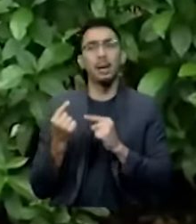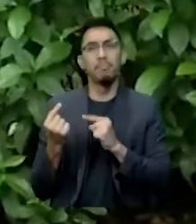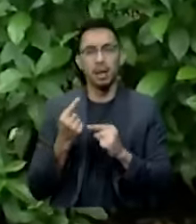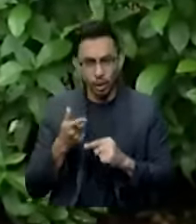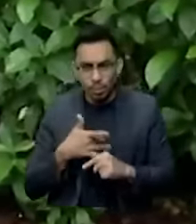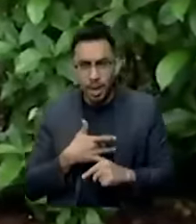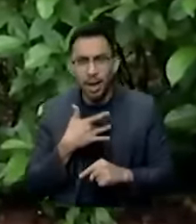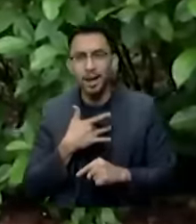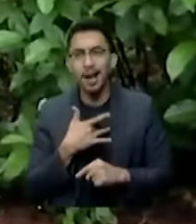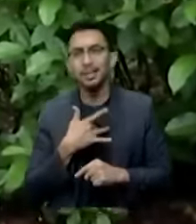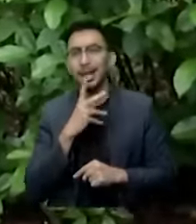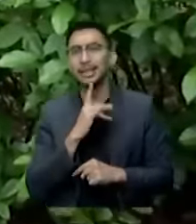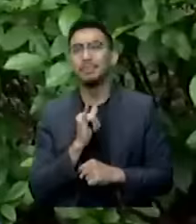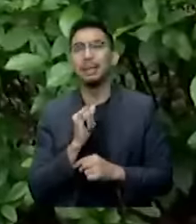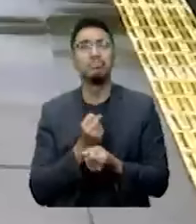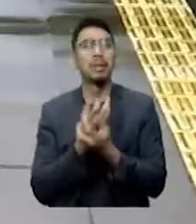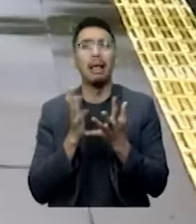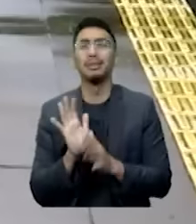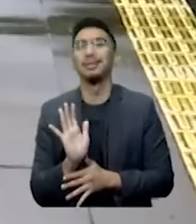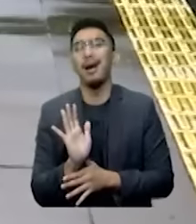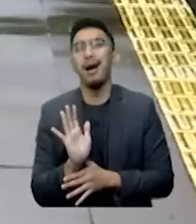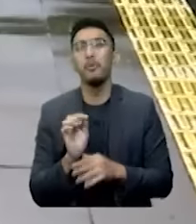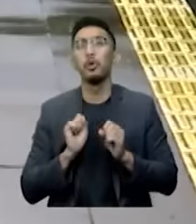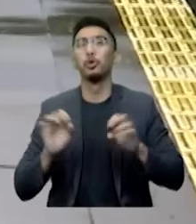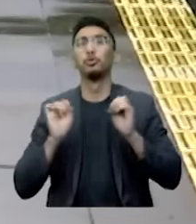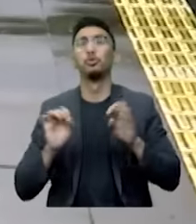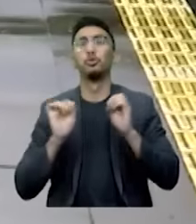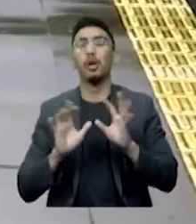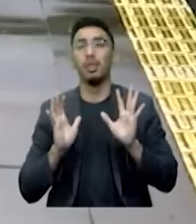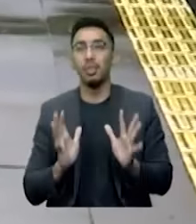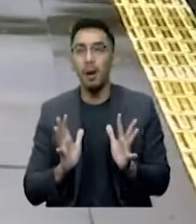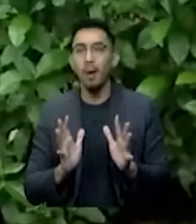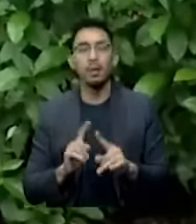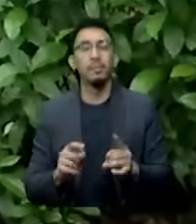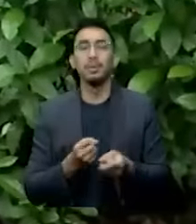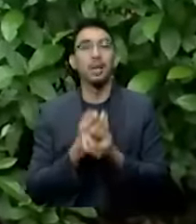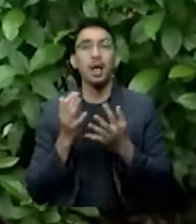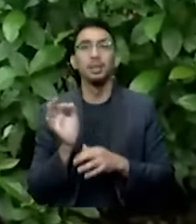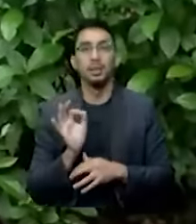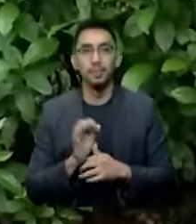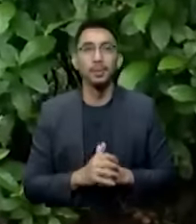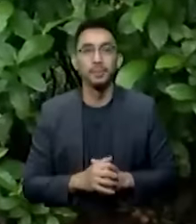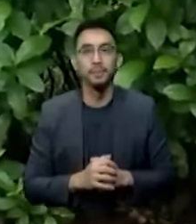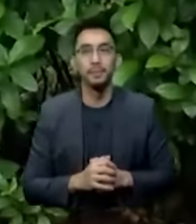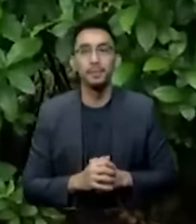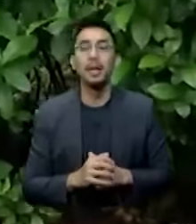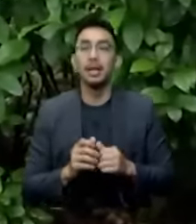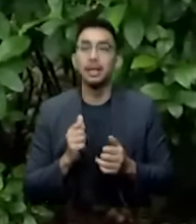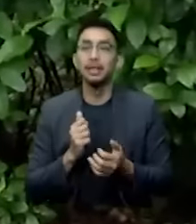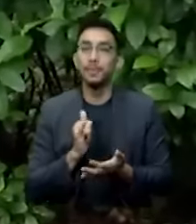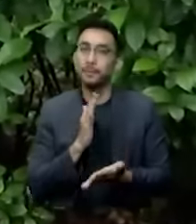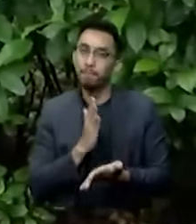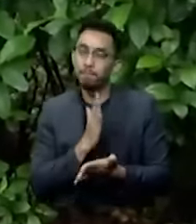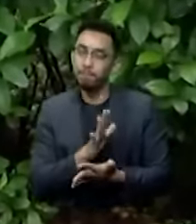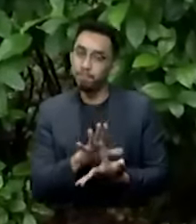belum komprehensif ya pembahasan debat-debat baik dari capres maupun cawapresnya. saya belum menentukan pilihan, masih